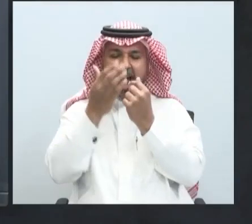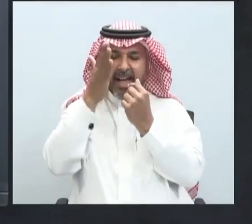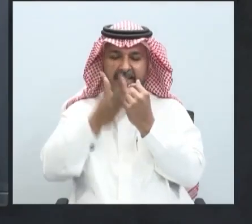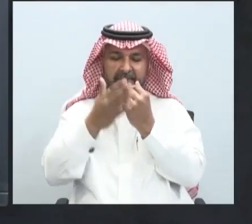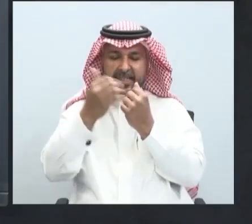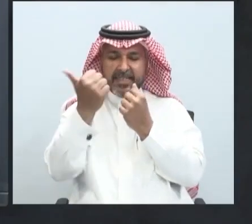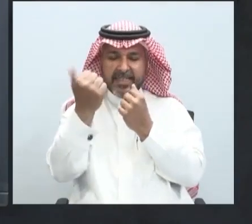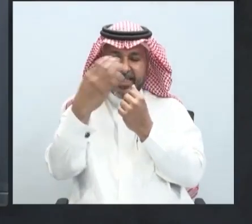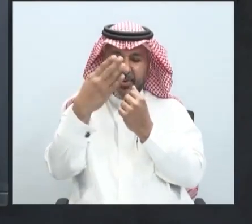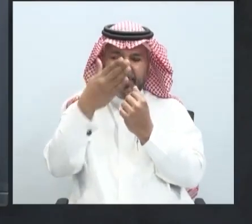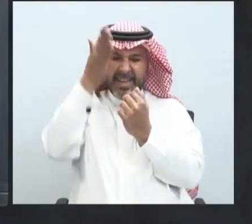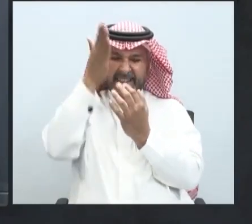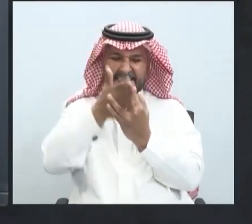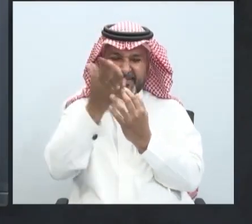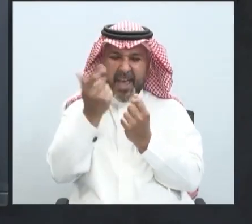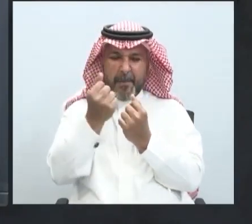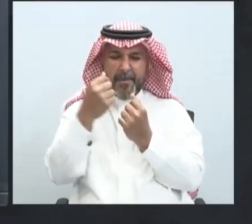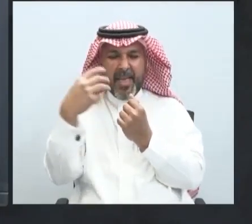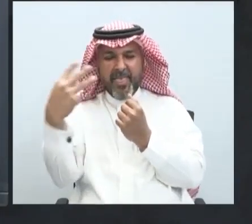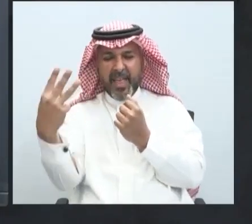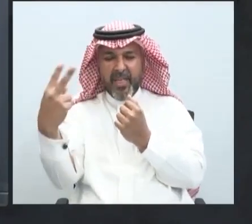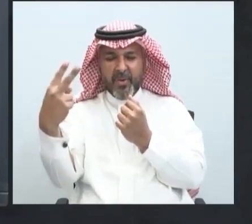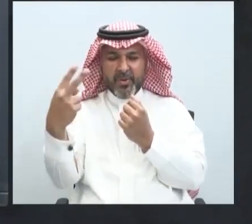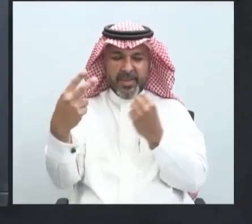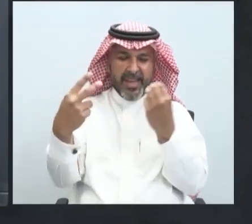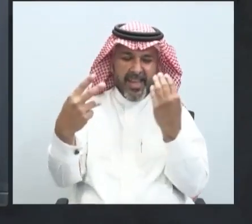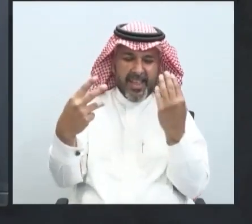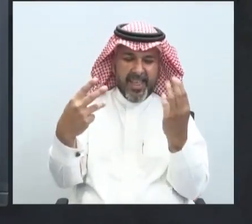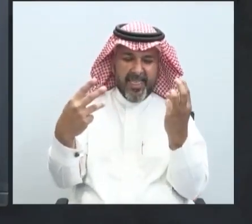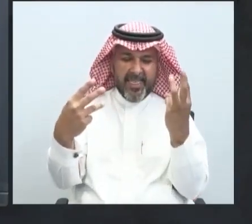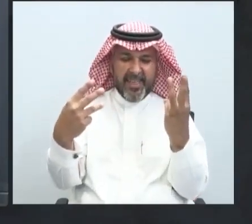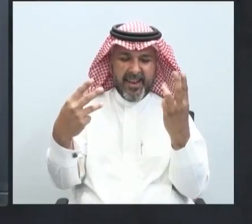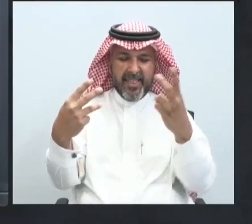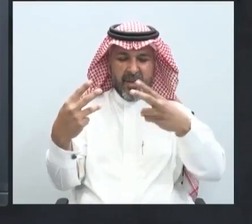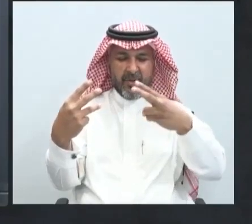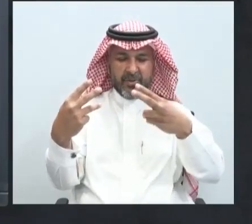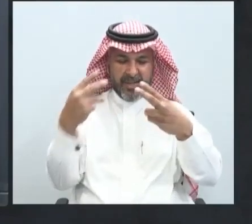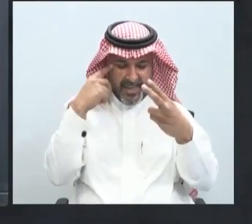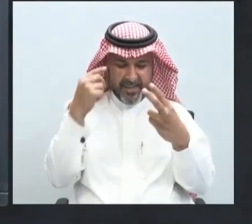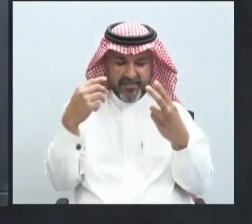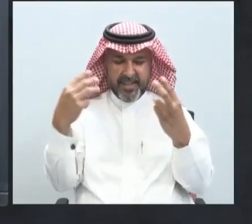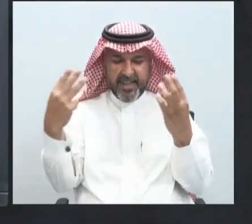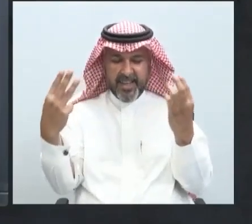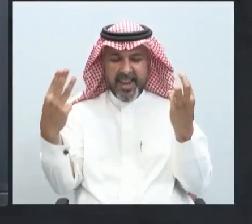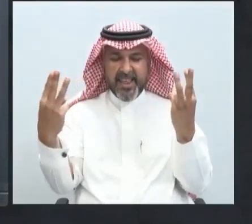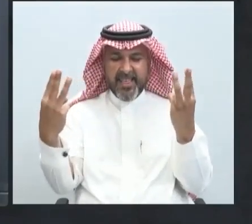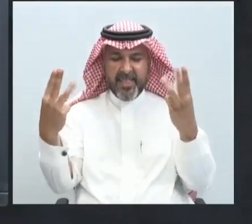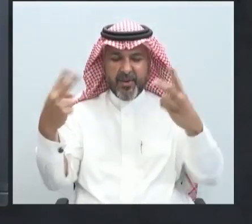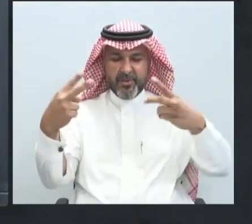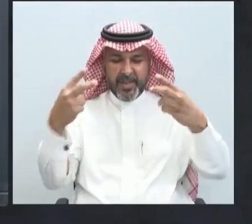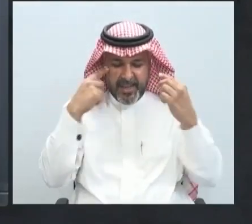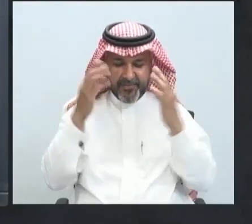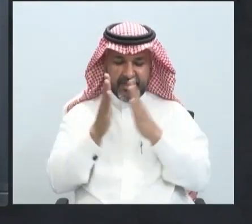تحمل 46 كروموسوم اصبح كل قطب من هذه الاقطاب يحمل نصف العدد من الكروموسومات ولكن